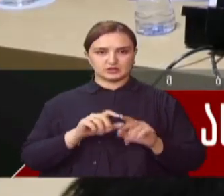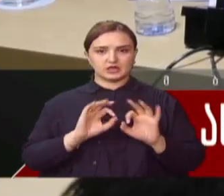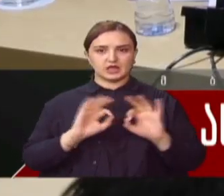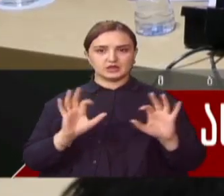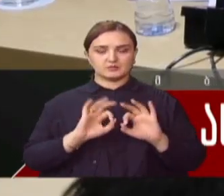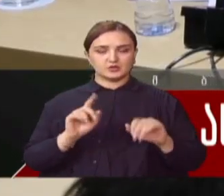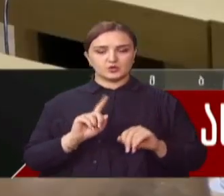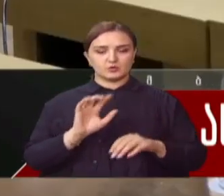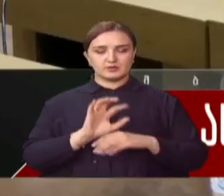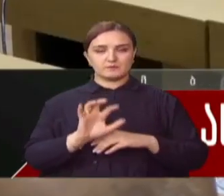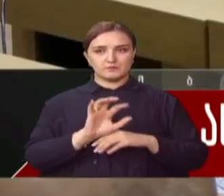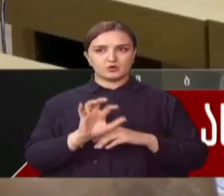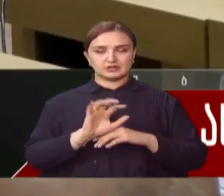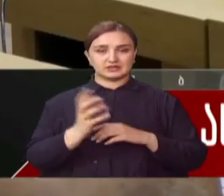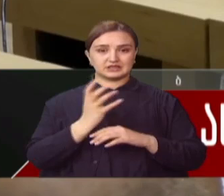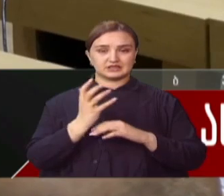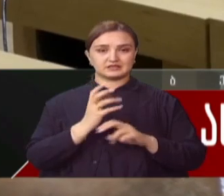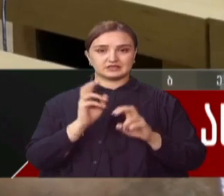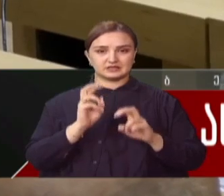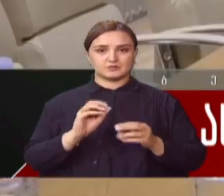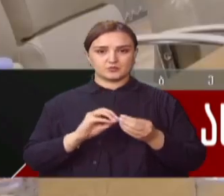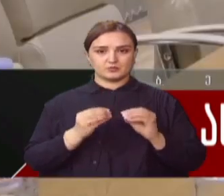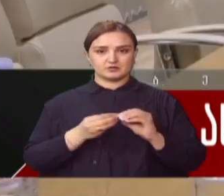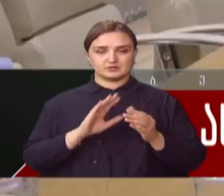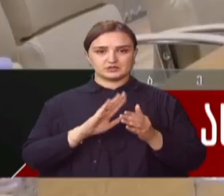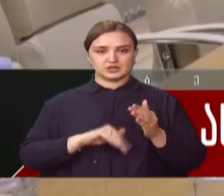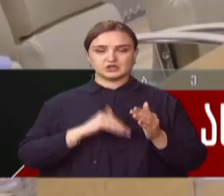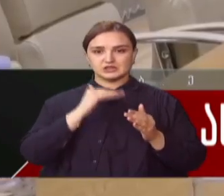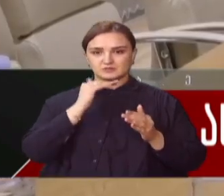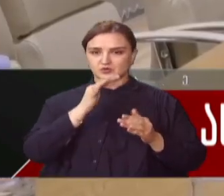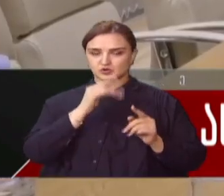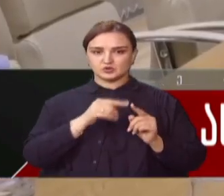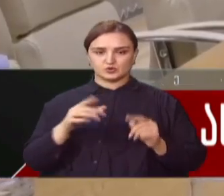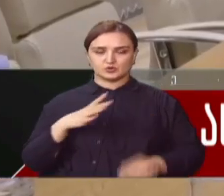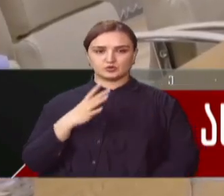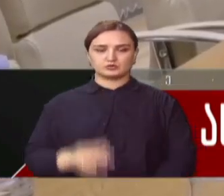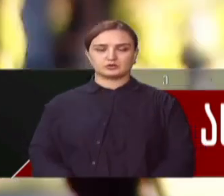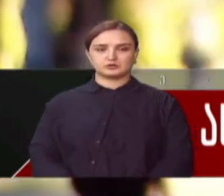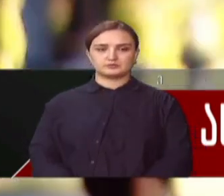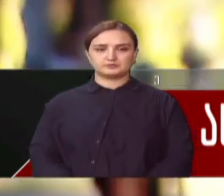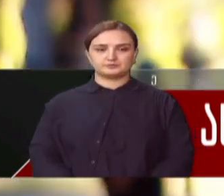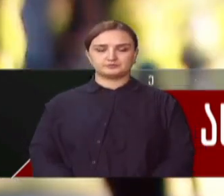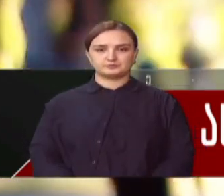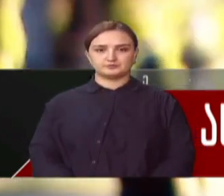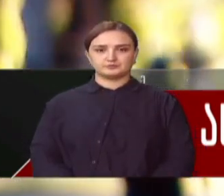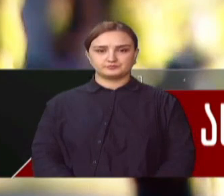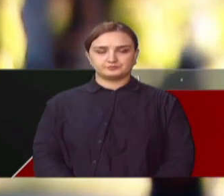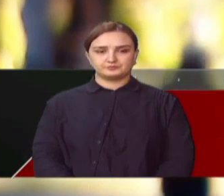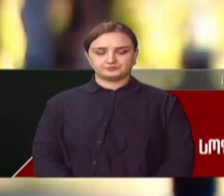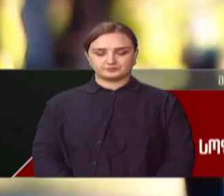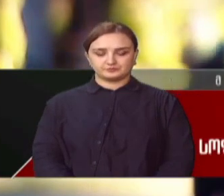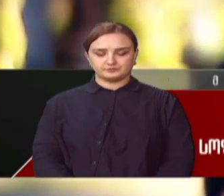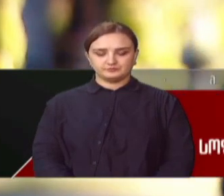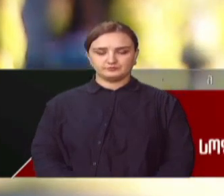განმარტება, რომ იმპორტიორებს პრობლემის თავიდან ასარიდებლად საკმარისი დრო ჰქონდათ. ჩვენ ჰქონდა რეგულაციის მიღებამდე